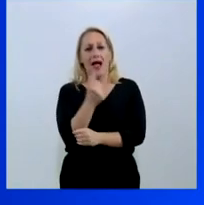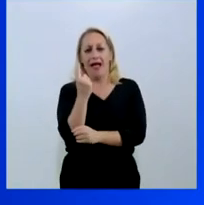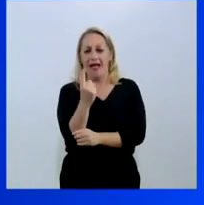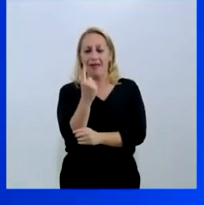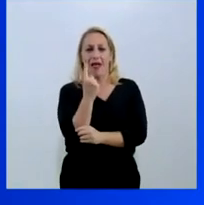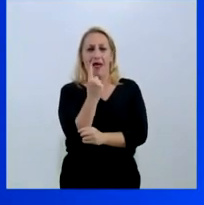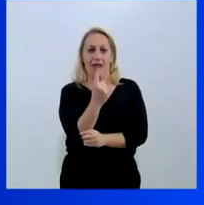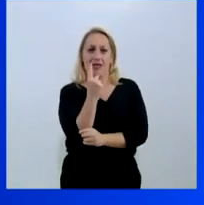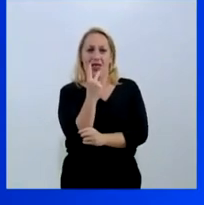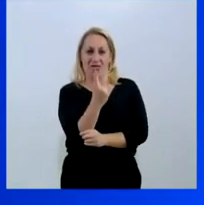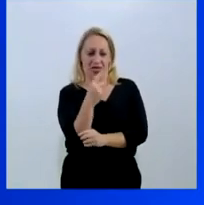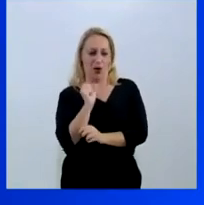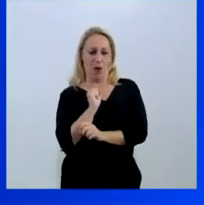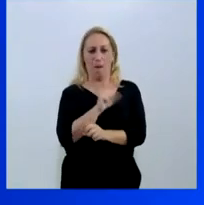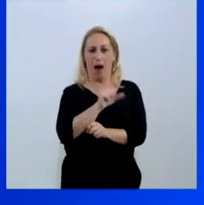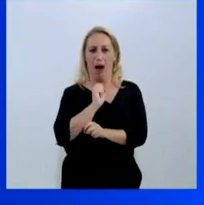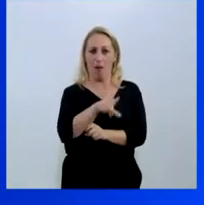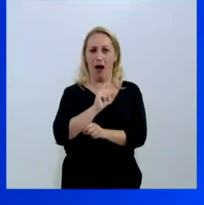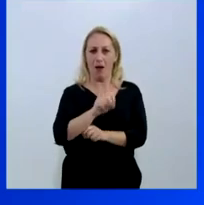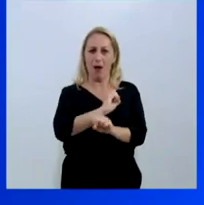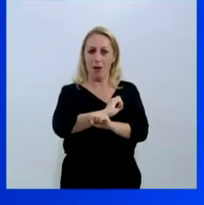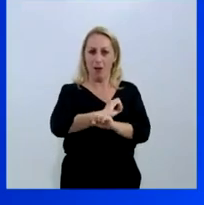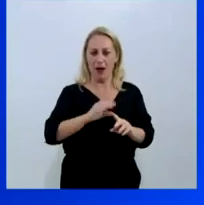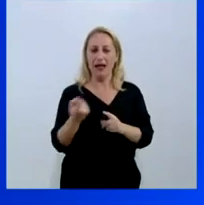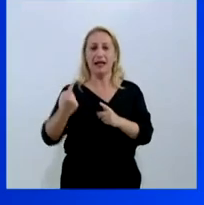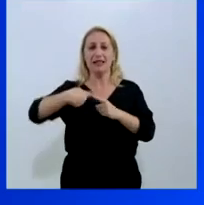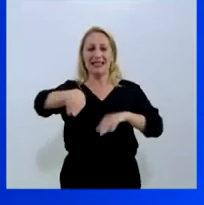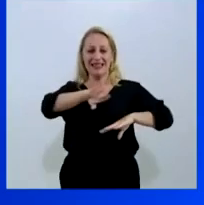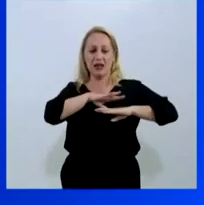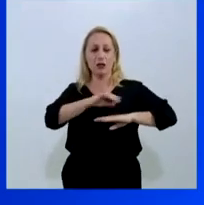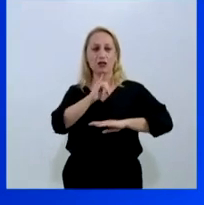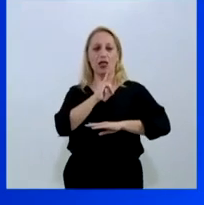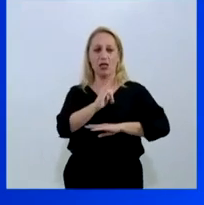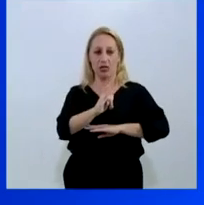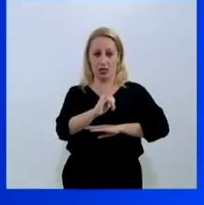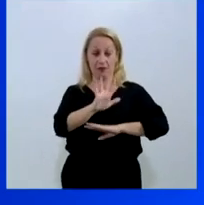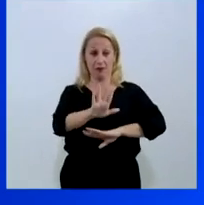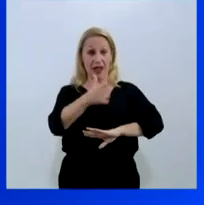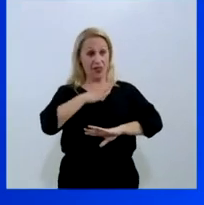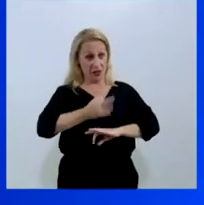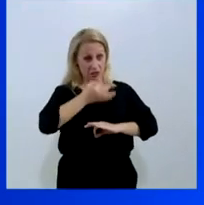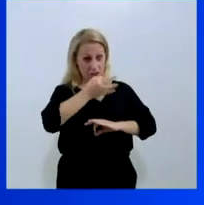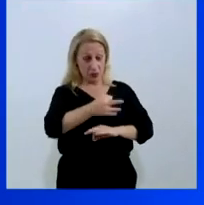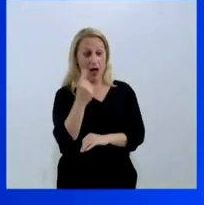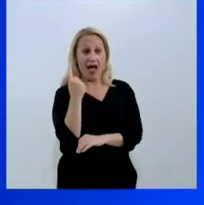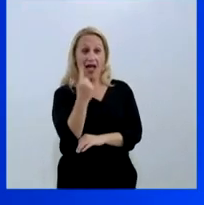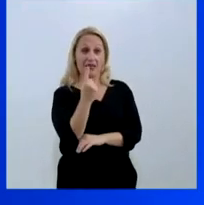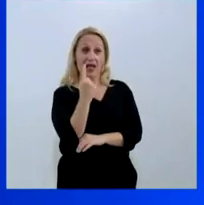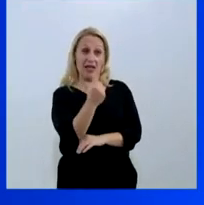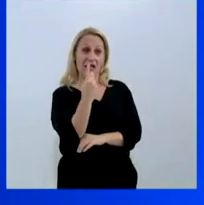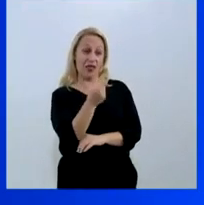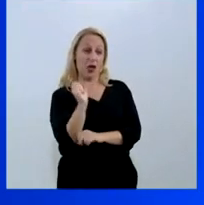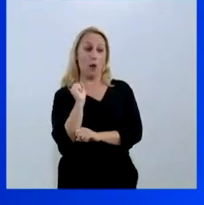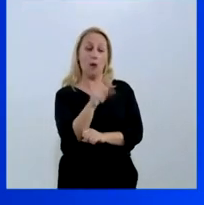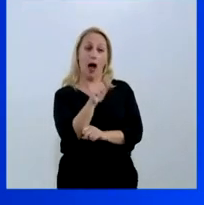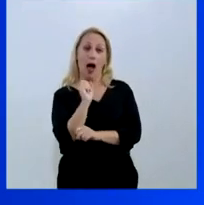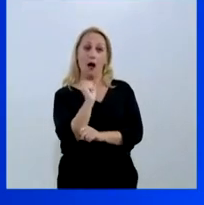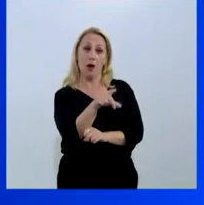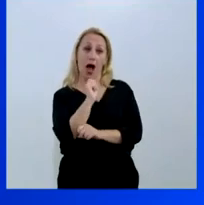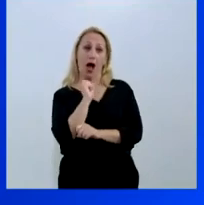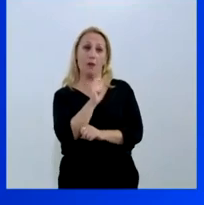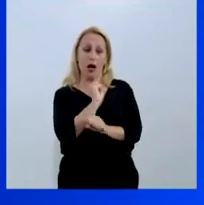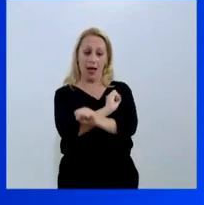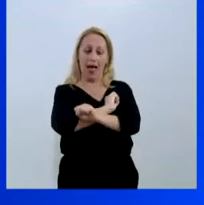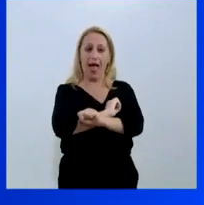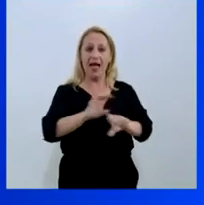στην εντός εισαγωγικών καθυστερημένη αντίδραση του στρατού. Θέλω να σας πω ότι προειδοποιητικά 112 είχαν σταλεί επανειλημμένως σε ολόκληρη τη